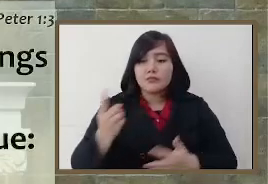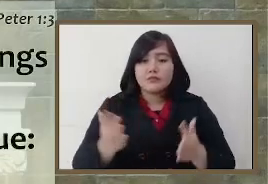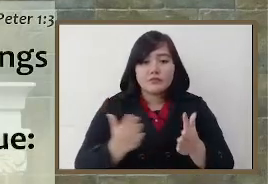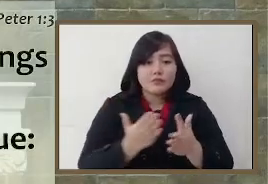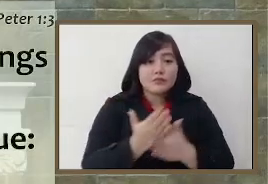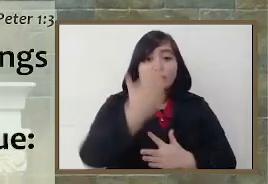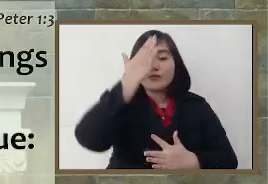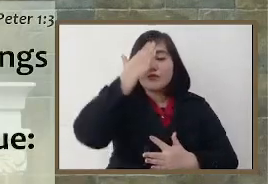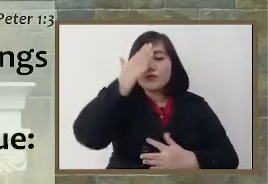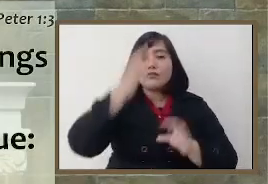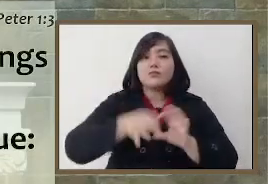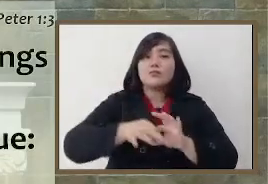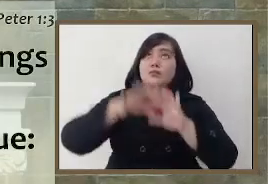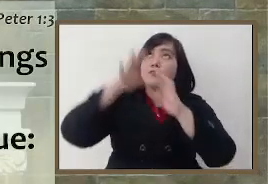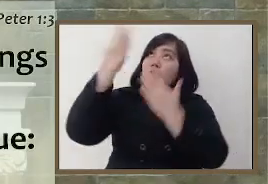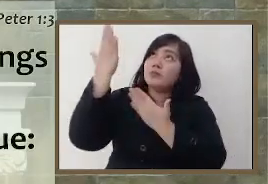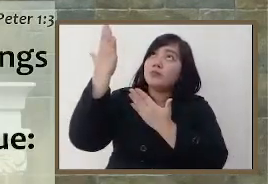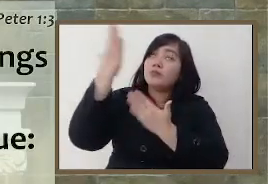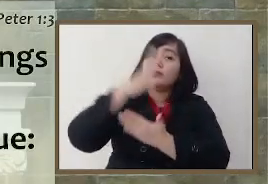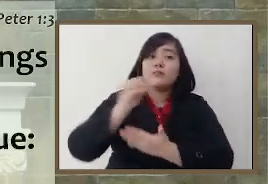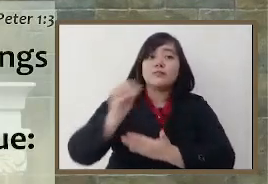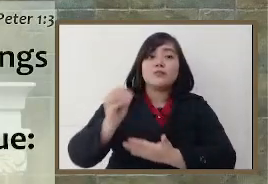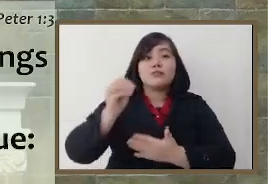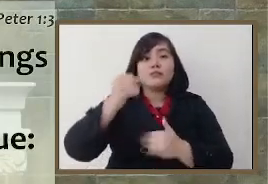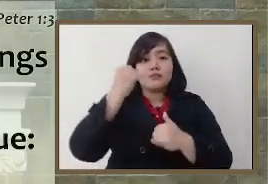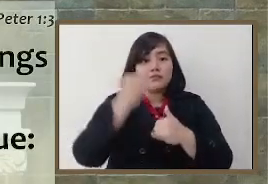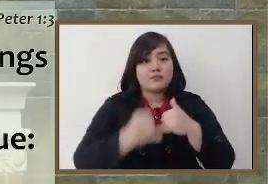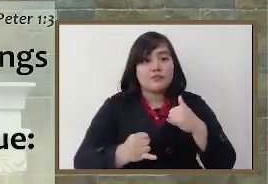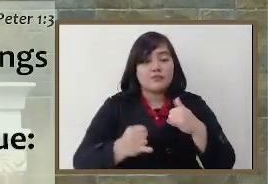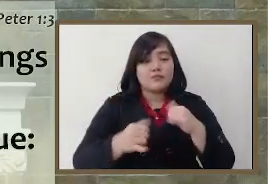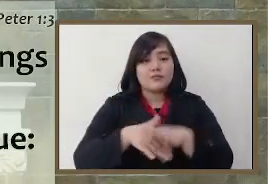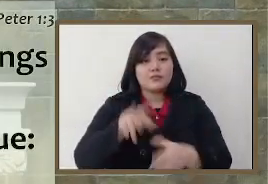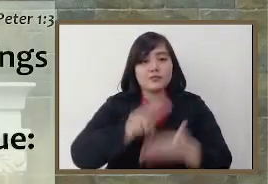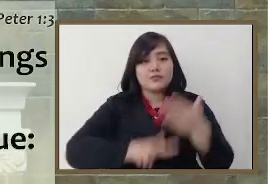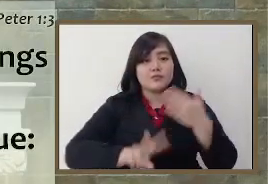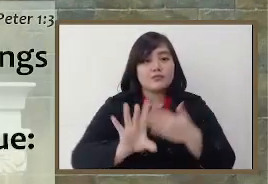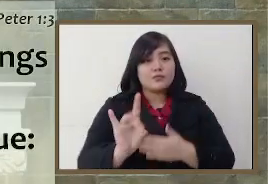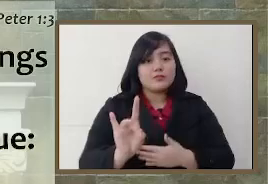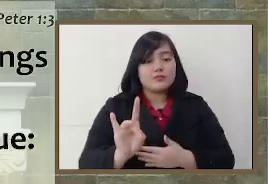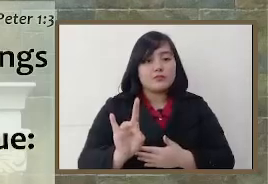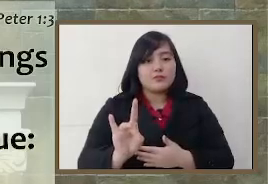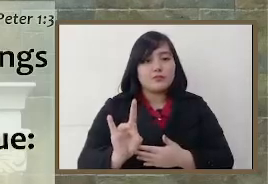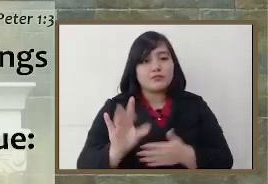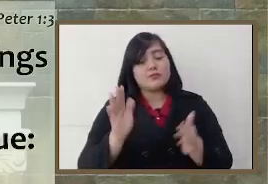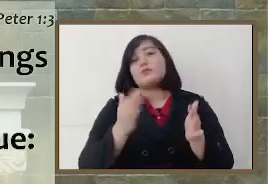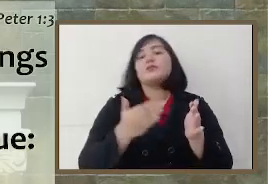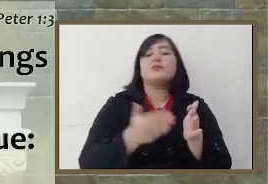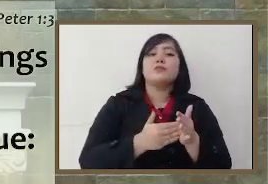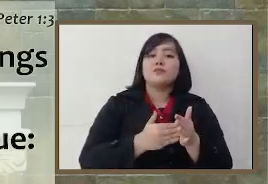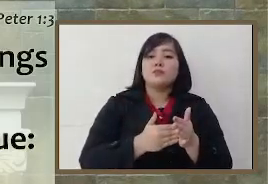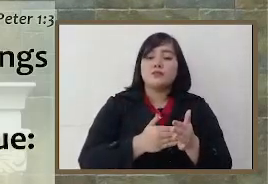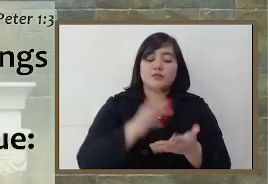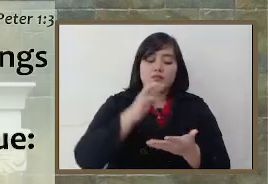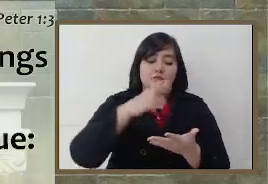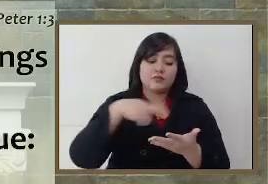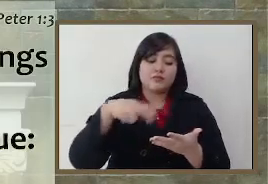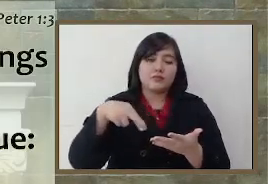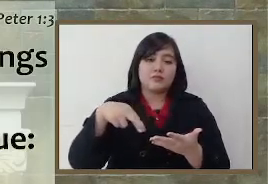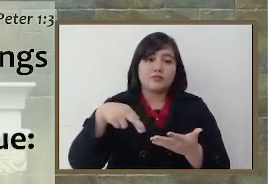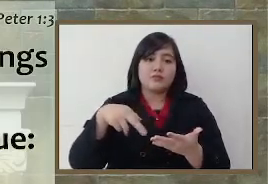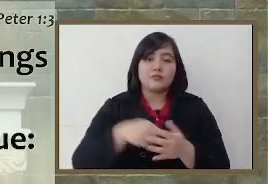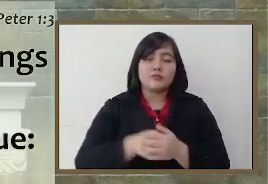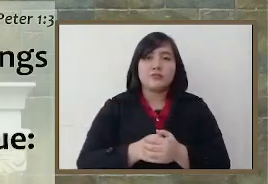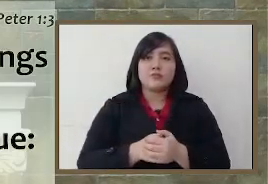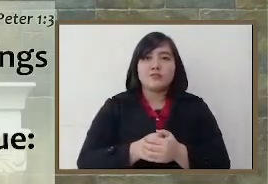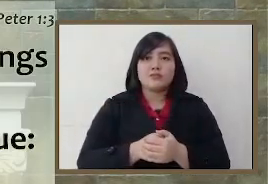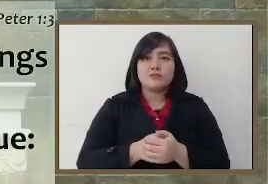Him. Alright? And then last part, sa verse number 8, makikita niyo naman po yung huling